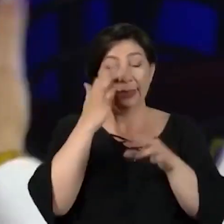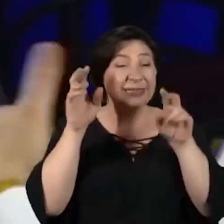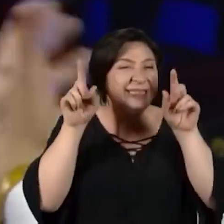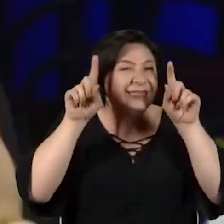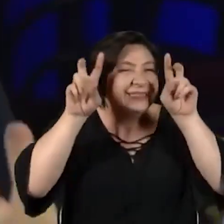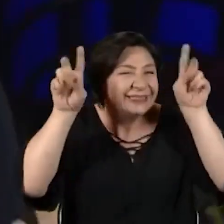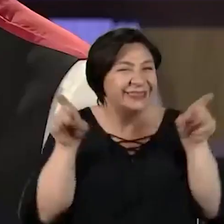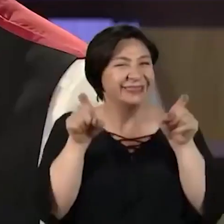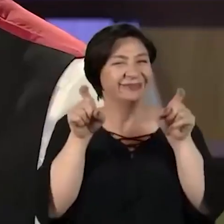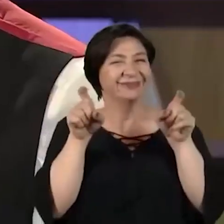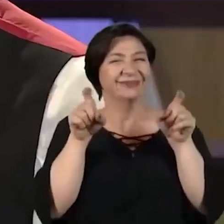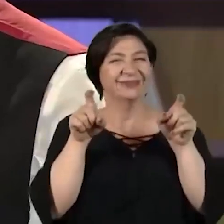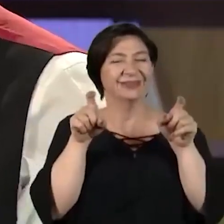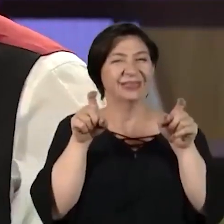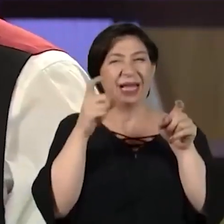içinde biraz